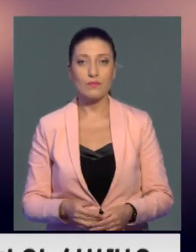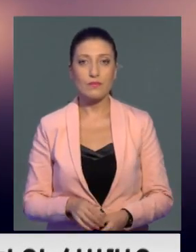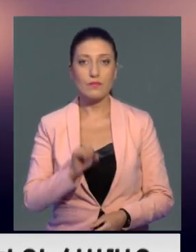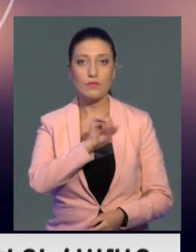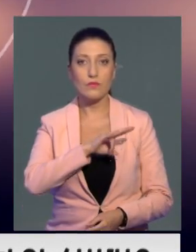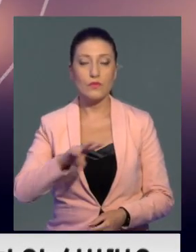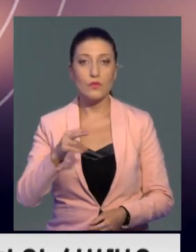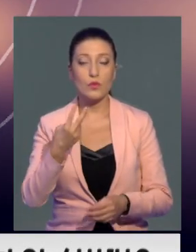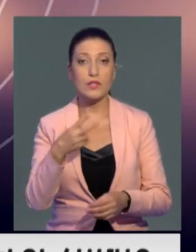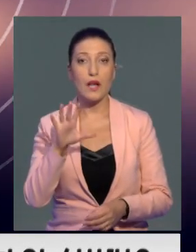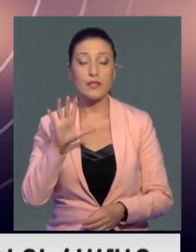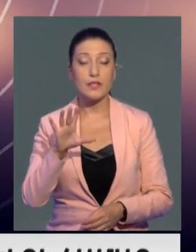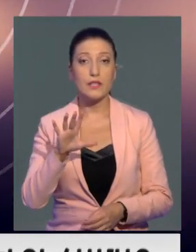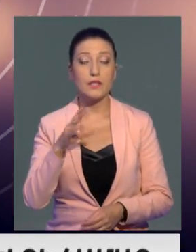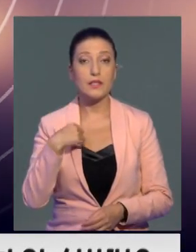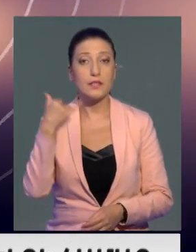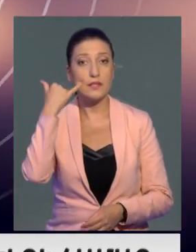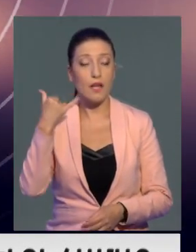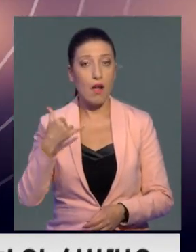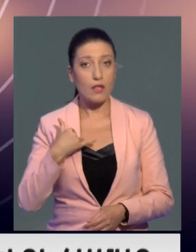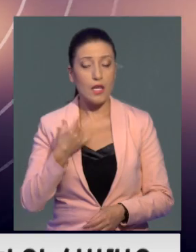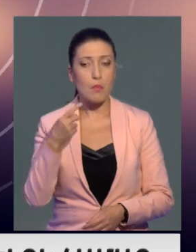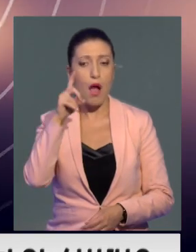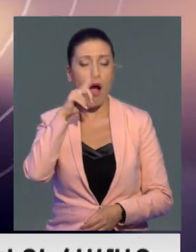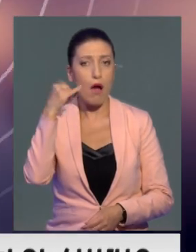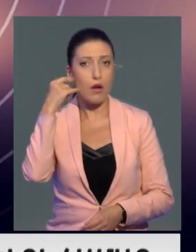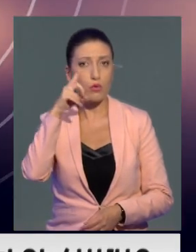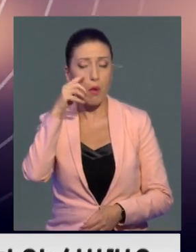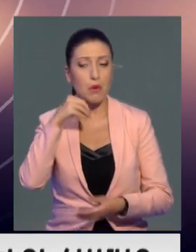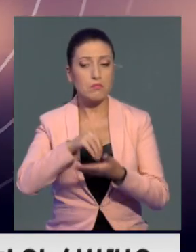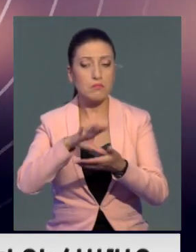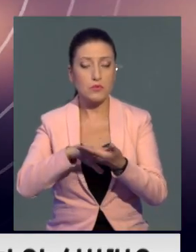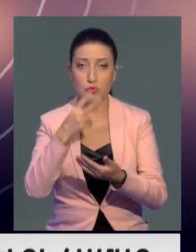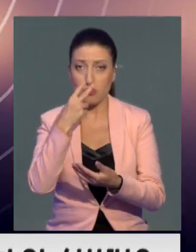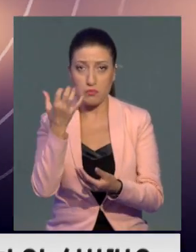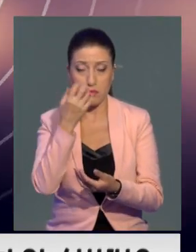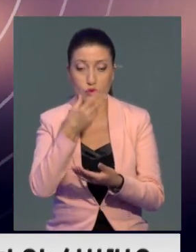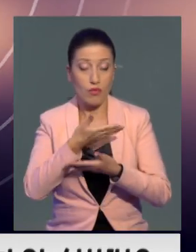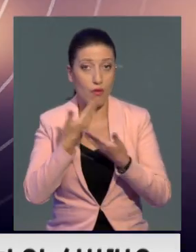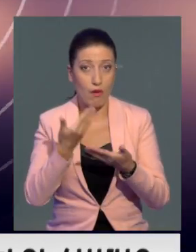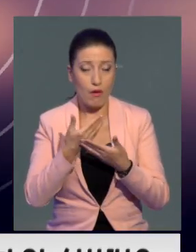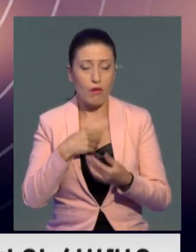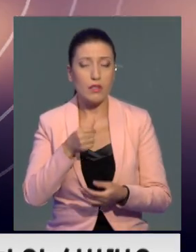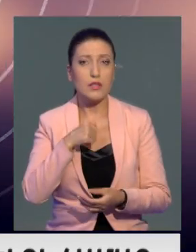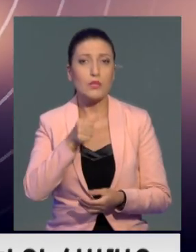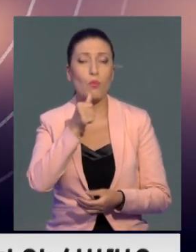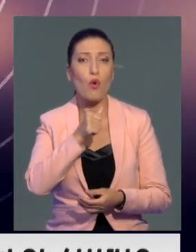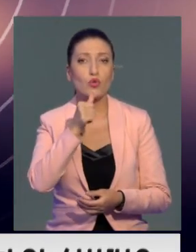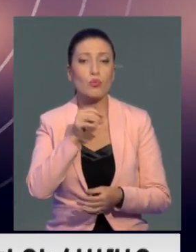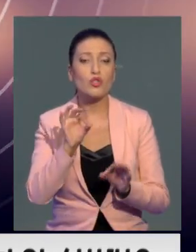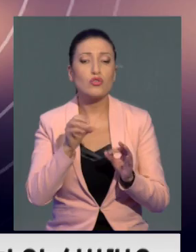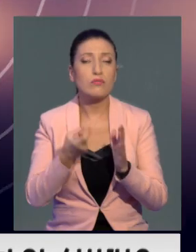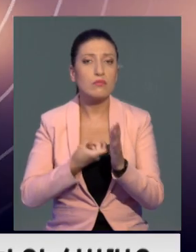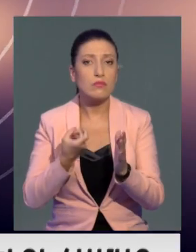Հունիսի 25-ին ինձ զանգել են մի համարից, որ իմ մոտ գրված չէր, պարզա, հետո ես փորձում էի ճշտել,